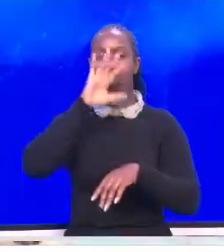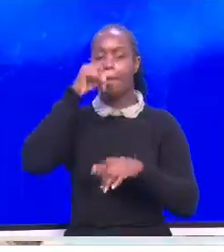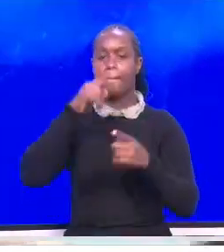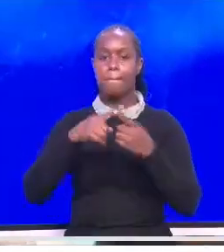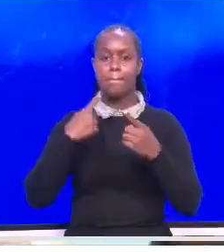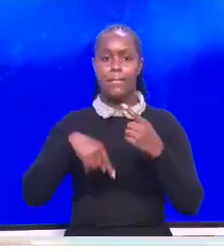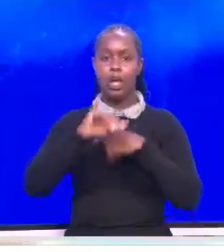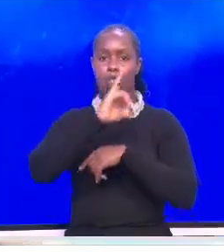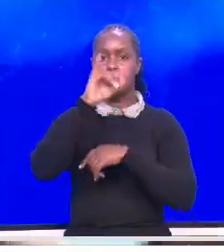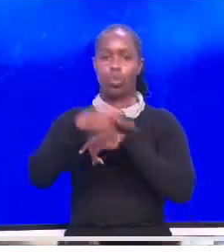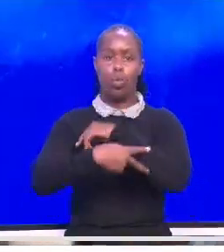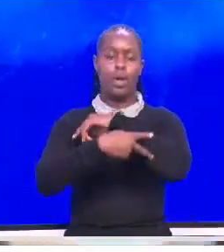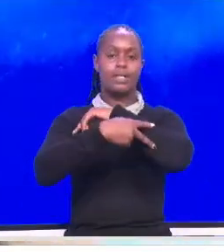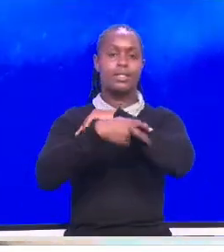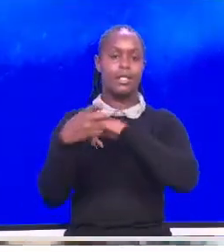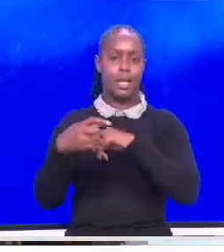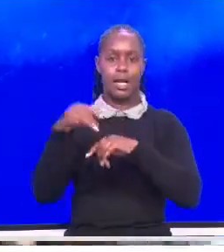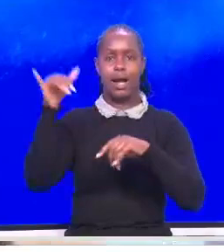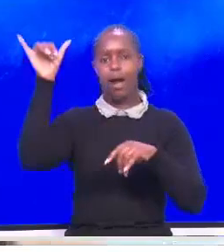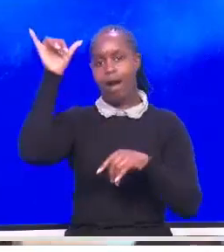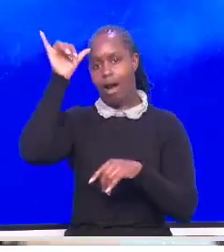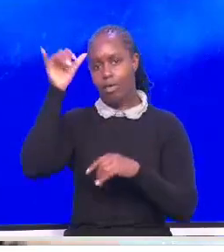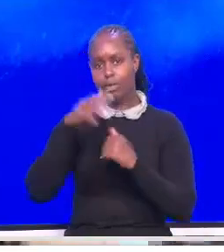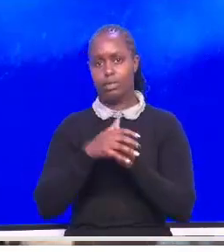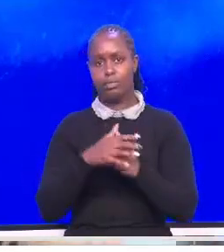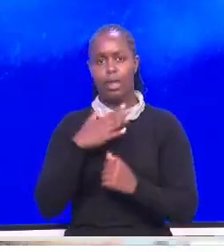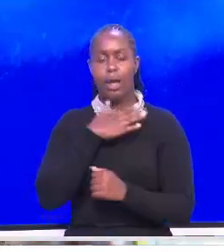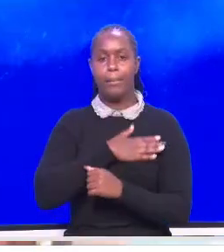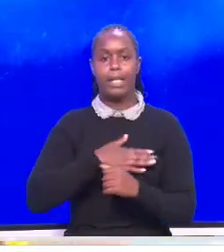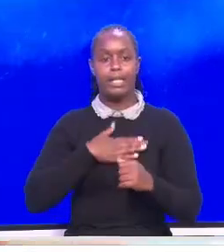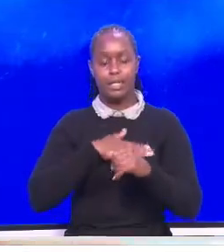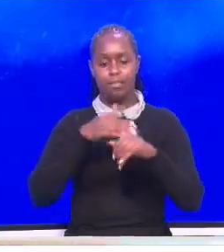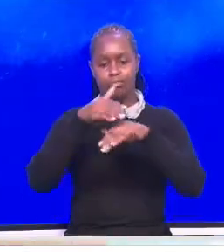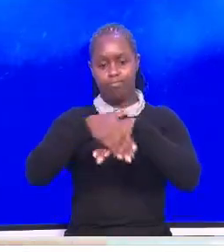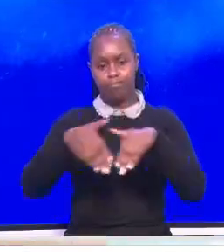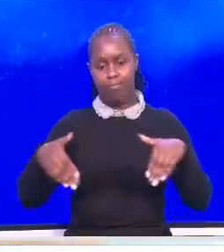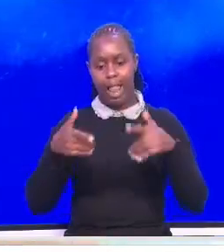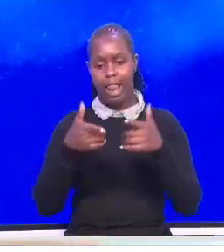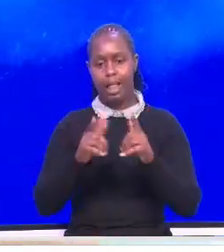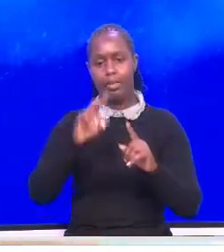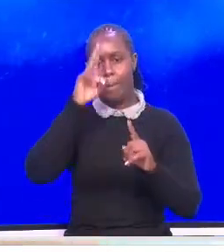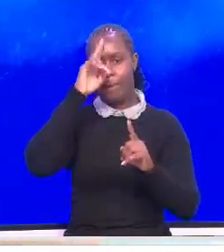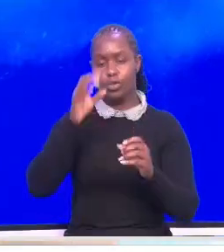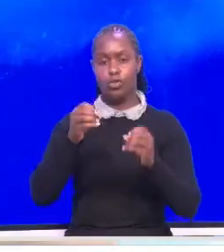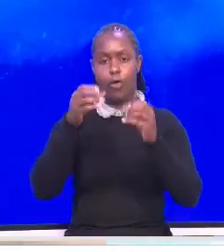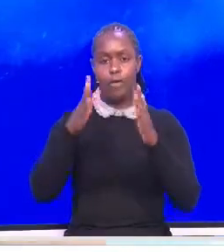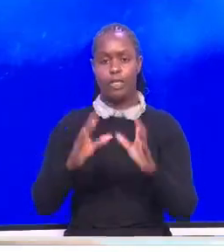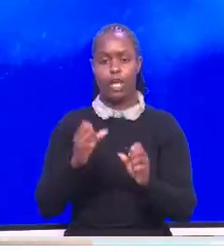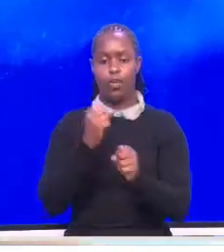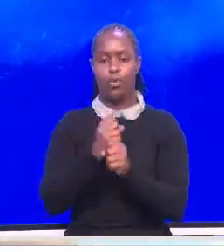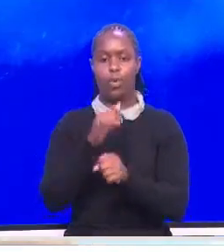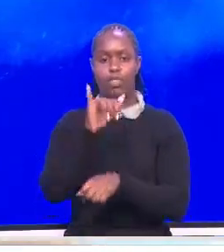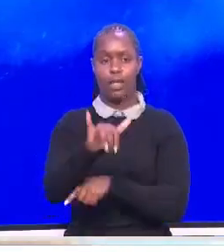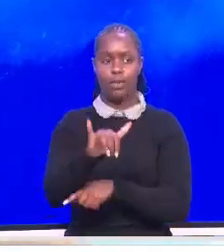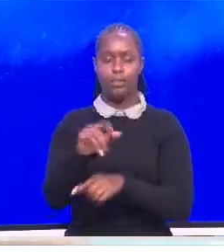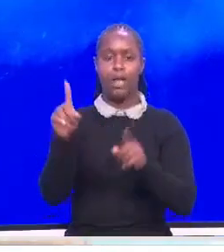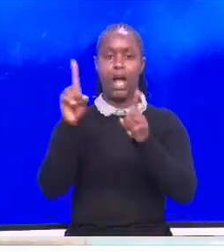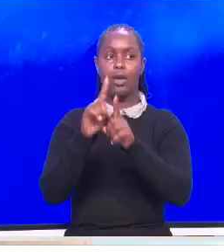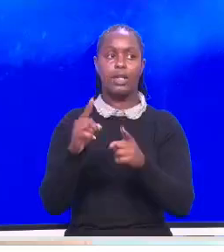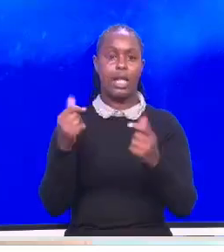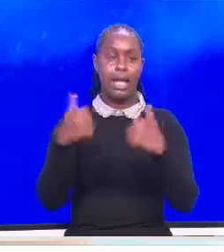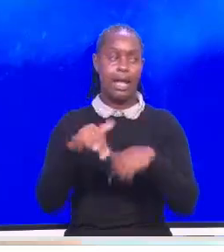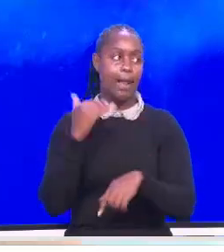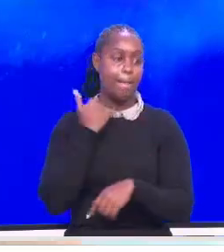ambalo tumetangaza ni hatari, tafadhali keep off, wachia maafisa wa serikali wafanye. Na any bandit on